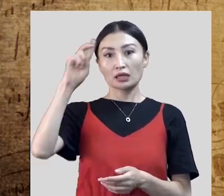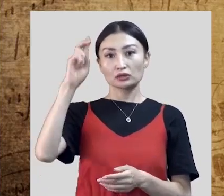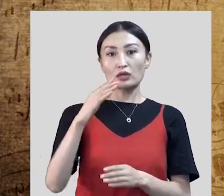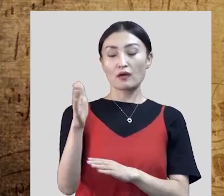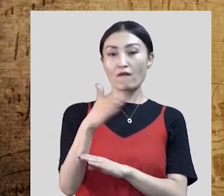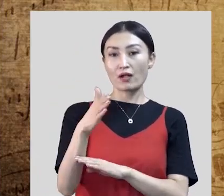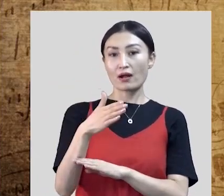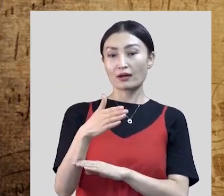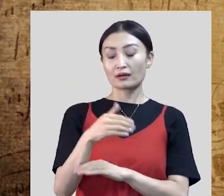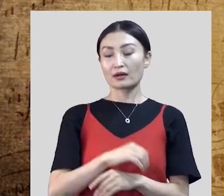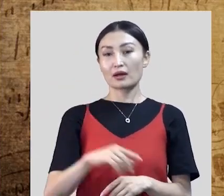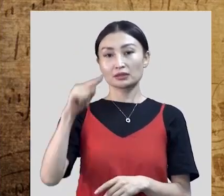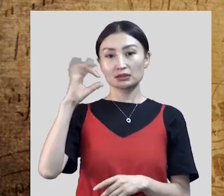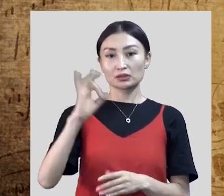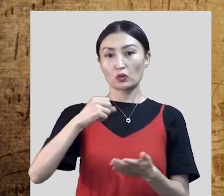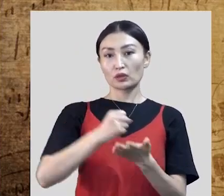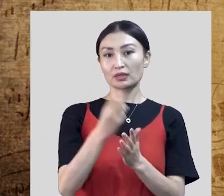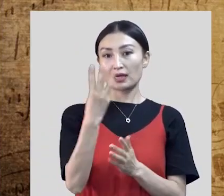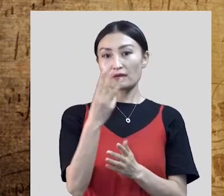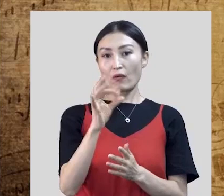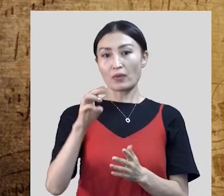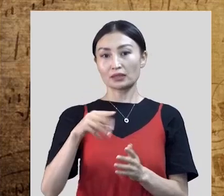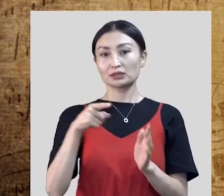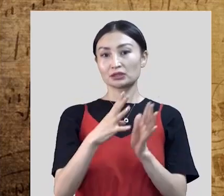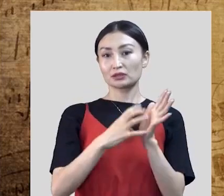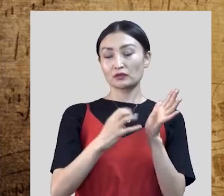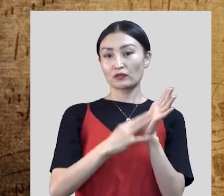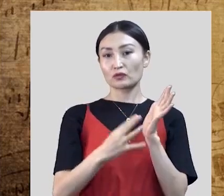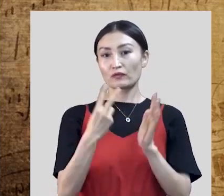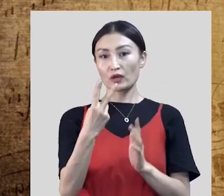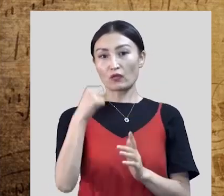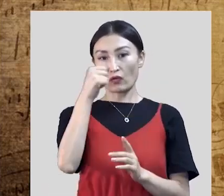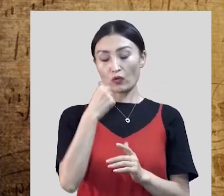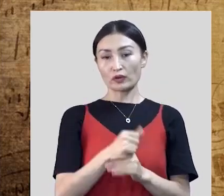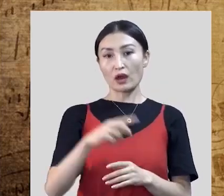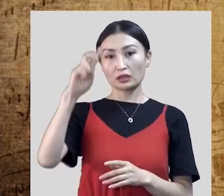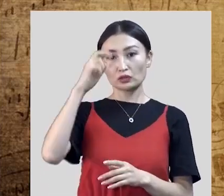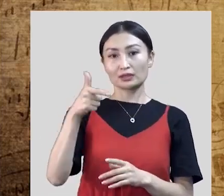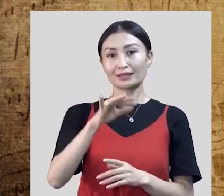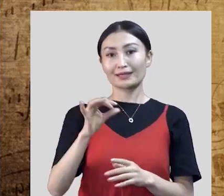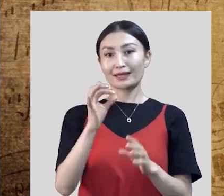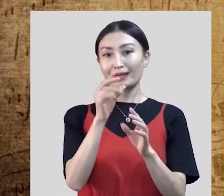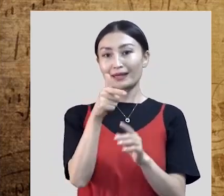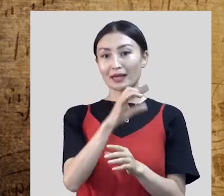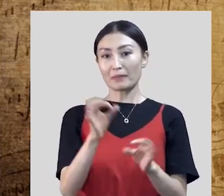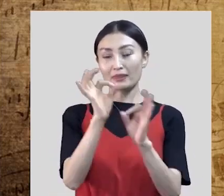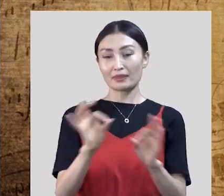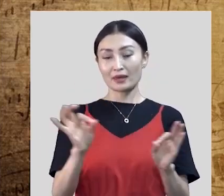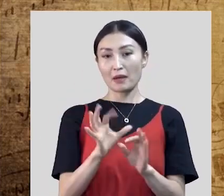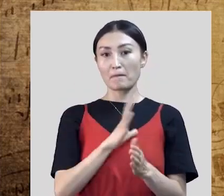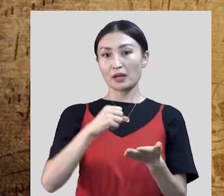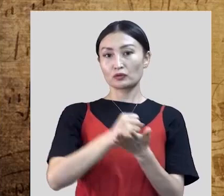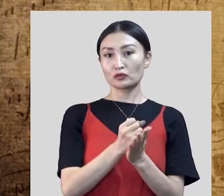Государственный флаг Кыргызской республики утвержден 3 марта 1992 года. Государственный гимн был